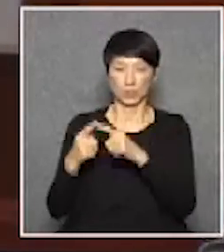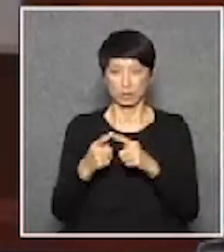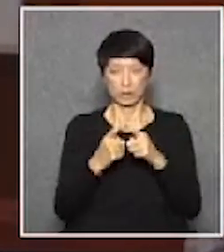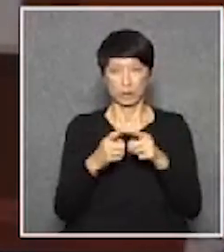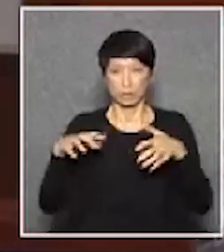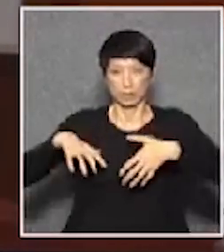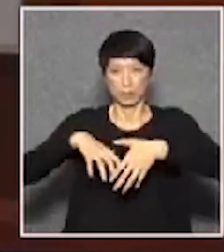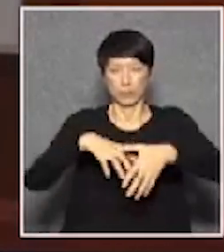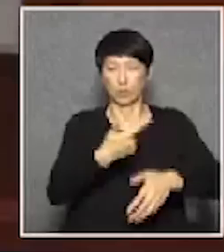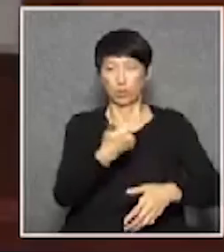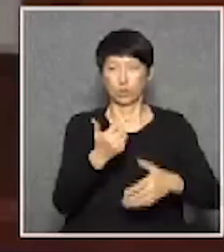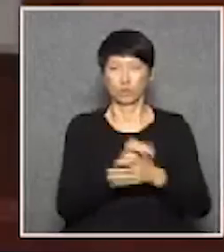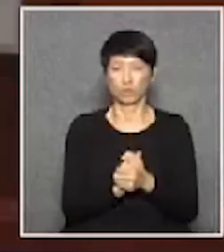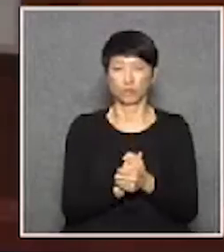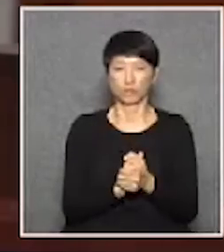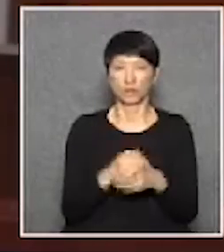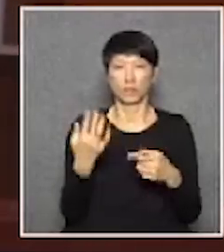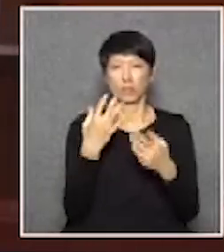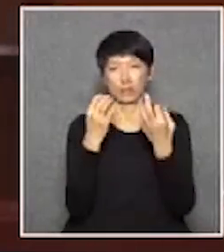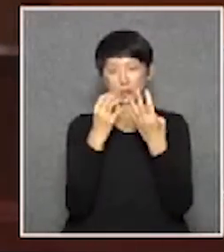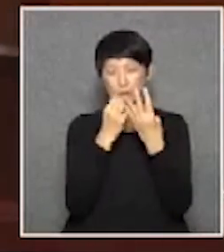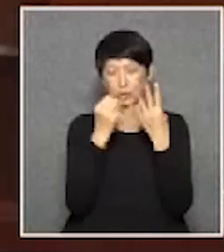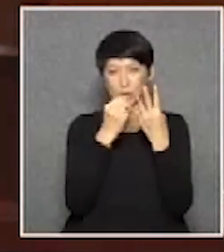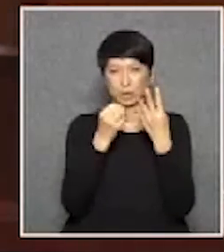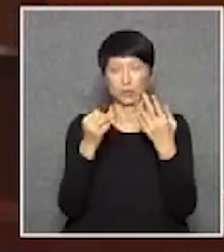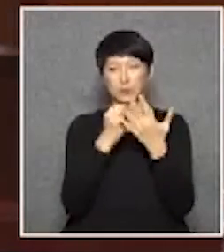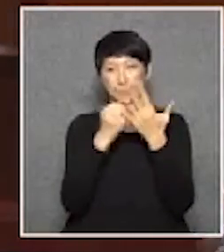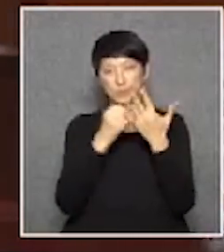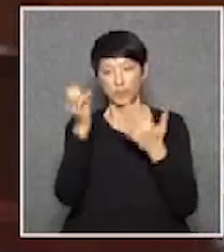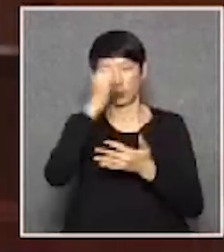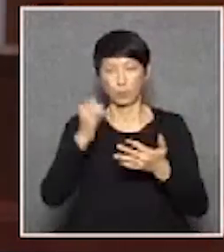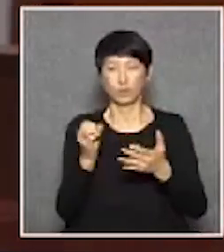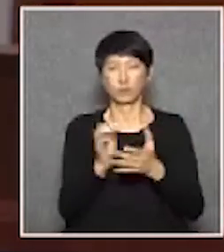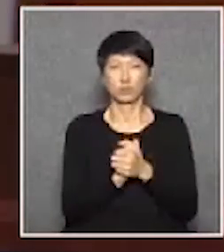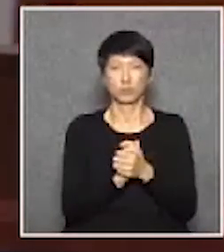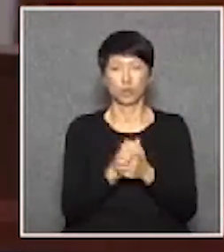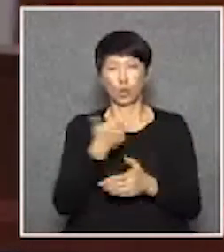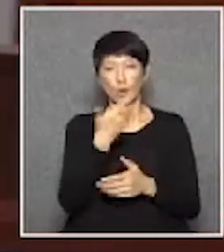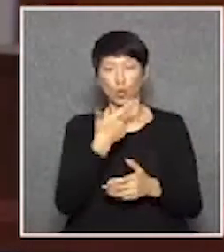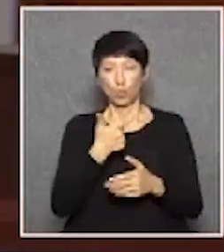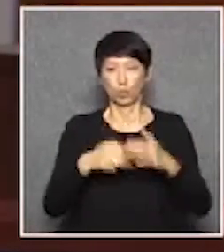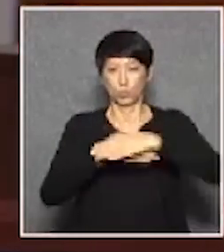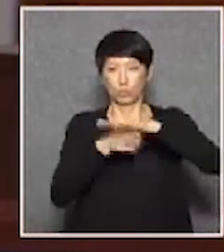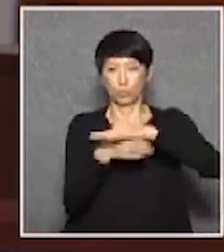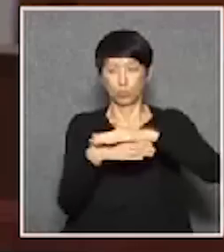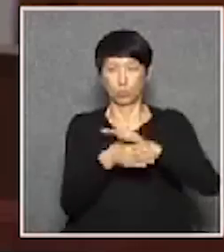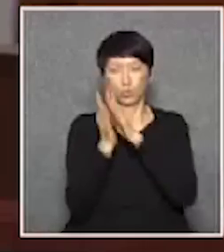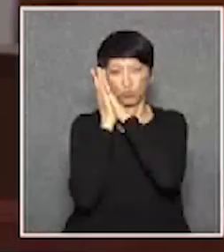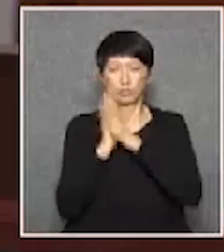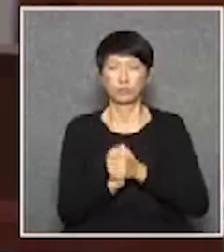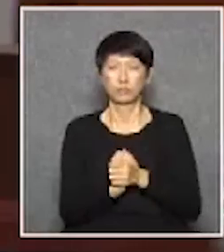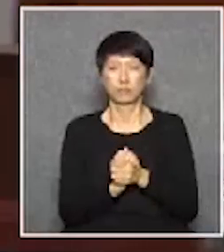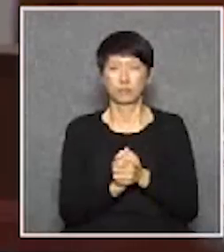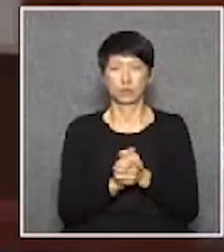城市，你保留4至5成的土地来养动物，是吧？又有很多人住在农屋和劏房， 所以